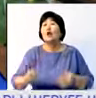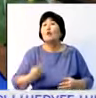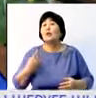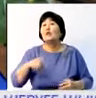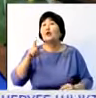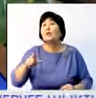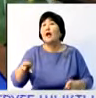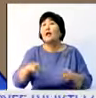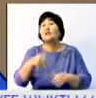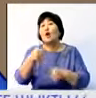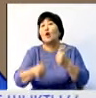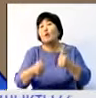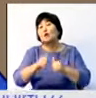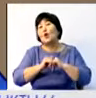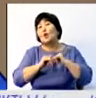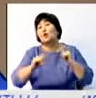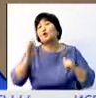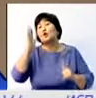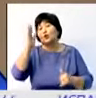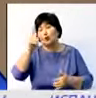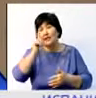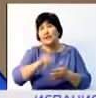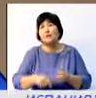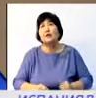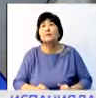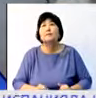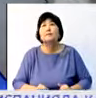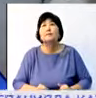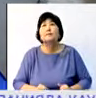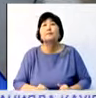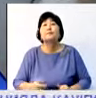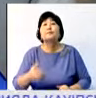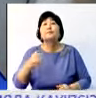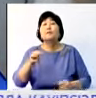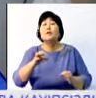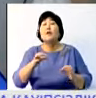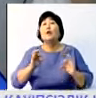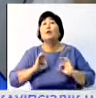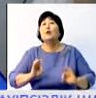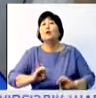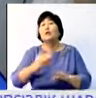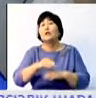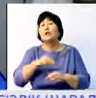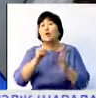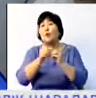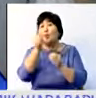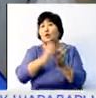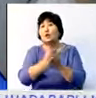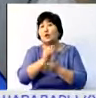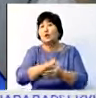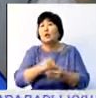мамандардың арасындағы бәсекелестік күшейе түсетініне де сенімді. Прокуратура саласында 10 жылдан аса жұмыс атқарған, соған байланысты